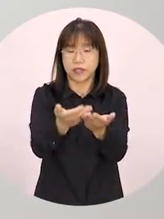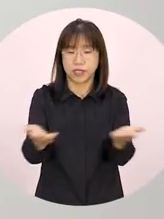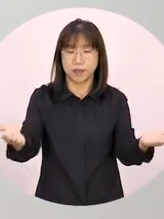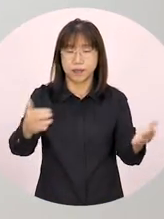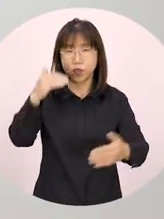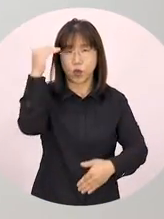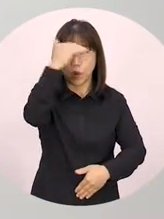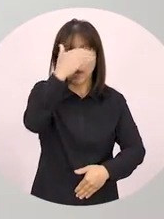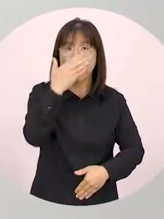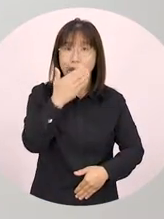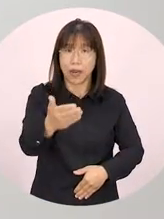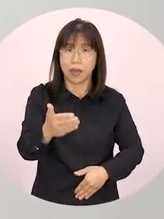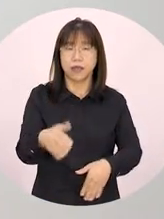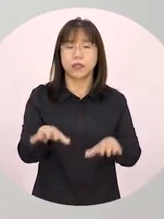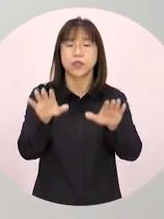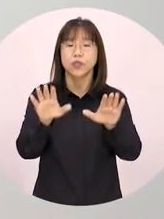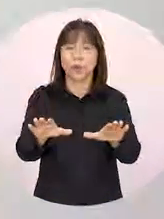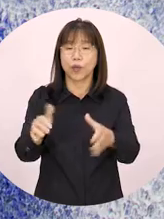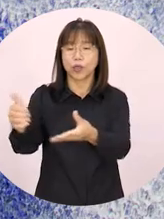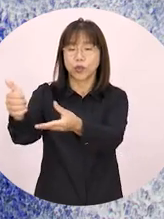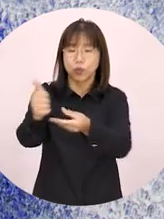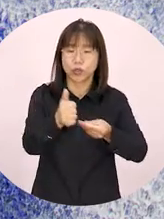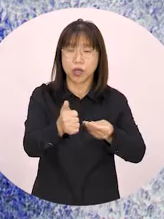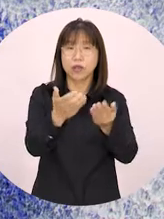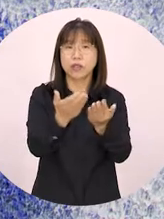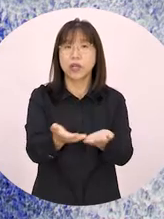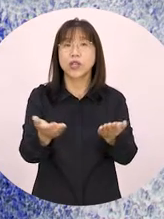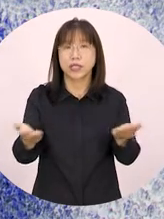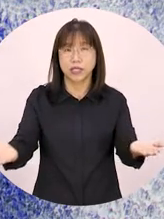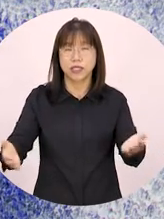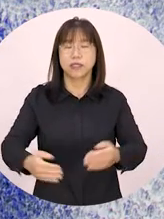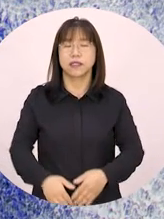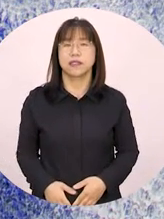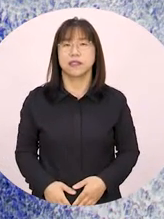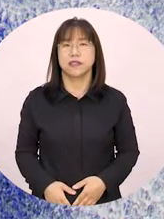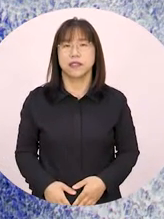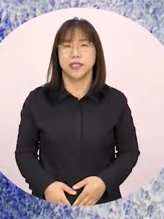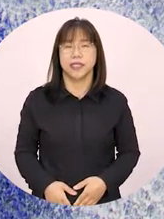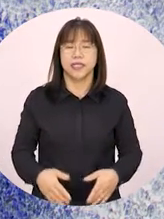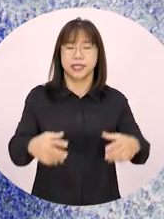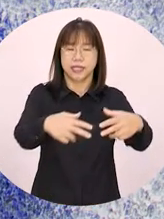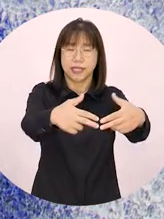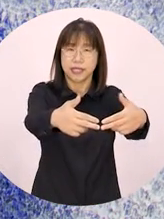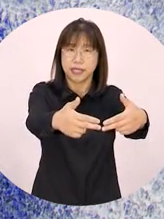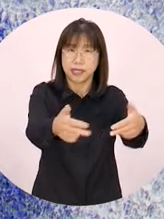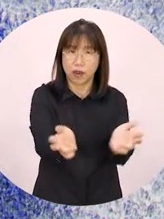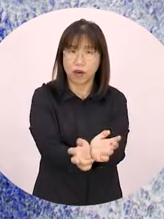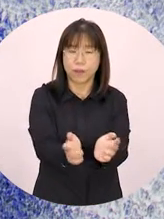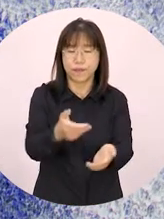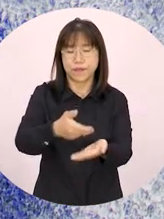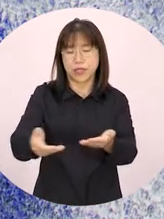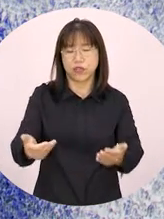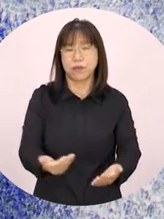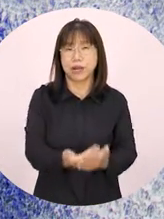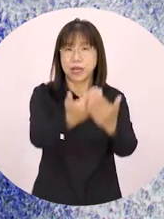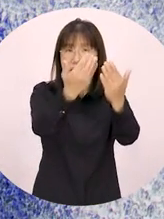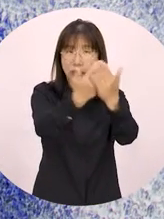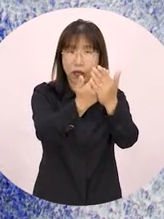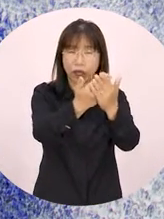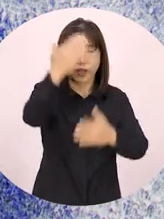수 있는 자리입니다 이번 초청 전시가 지역 미술 발전뿐